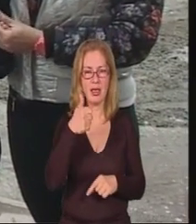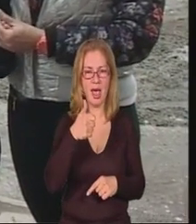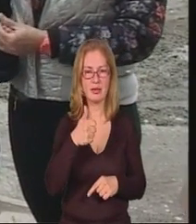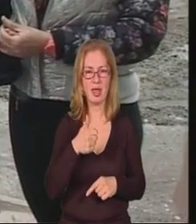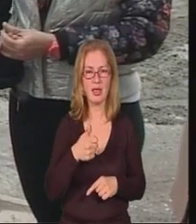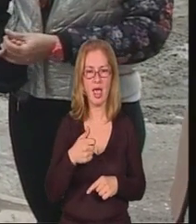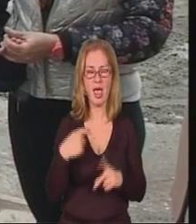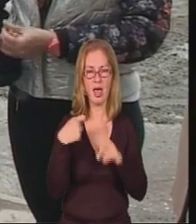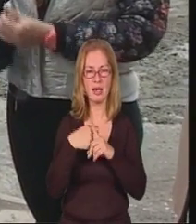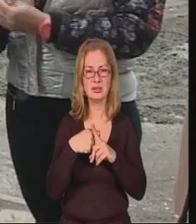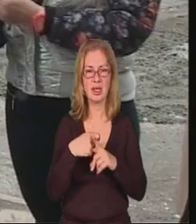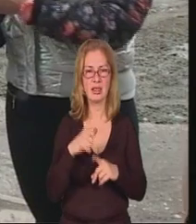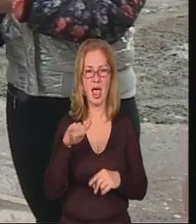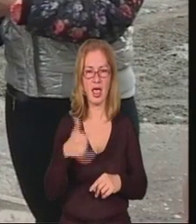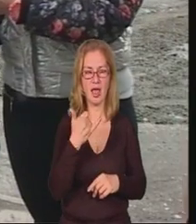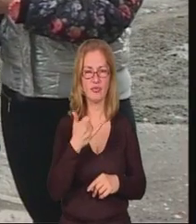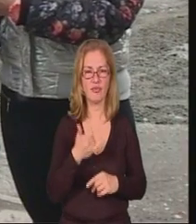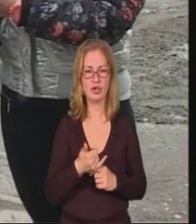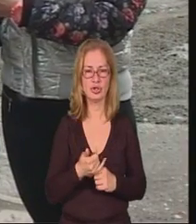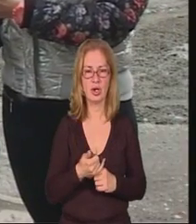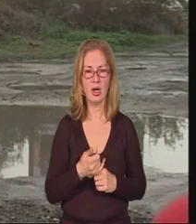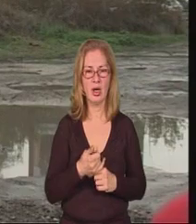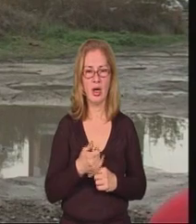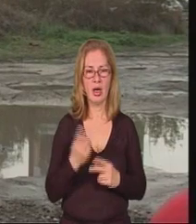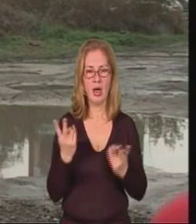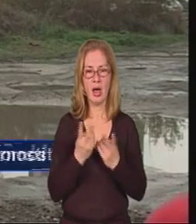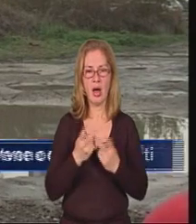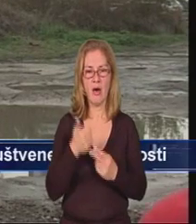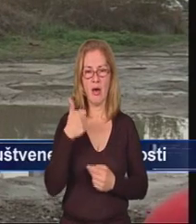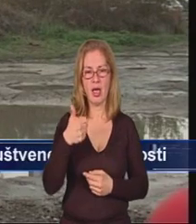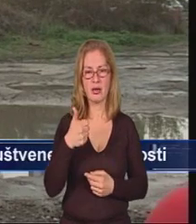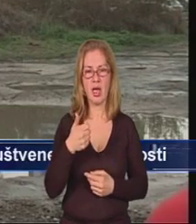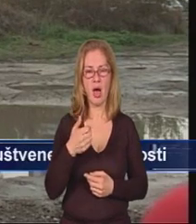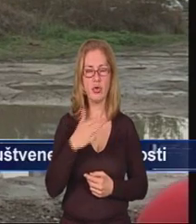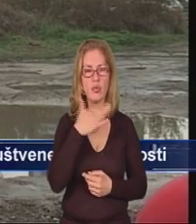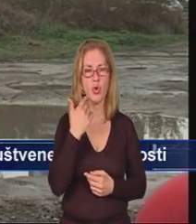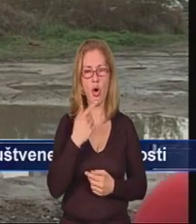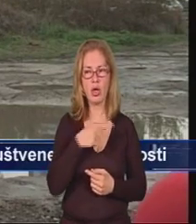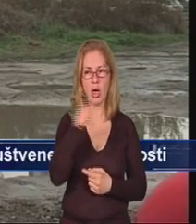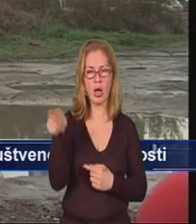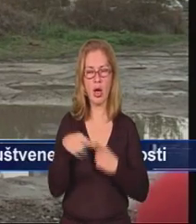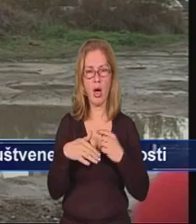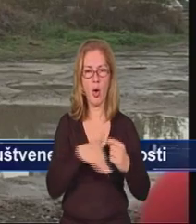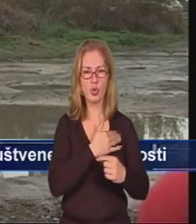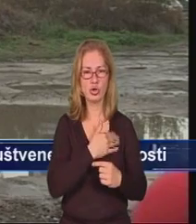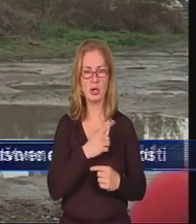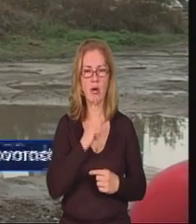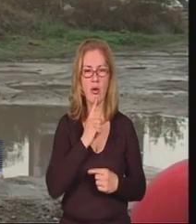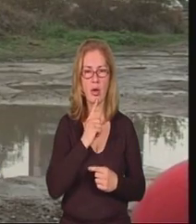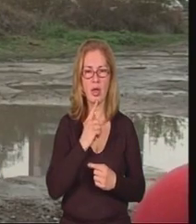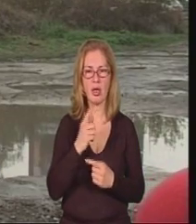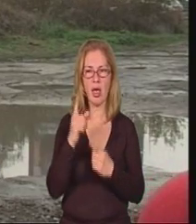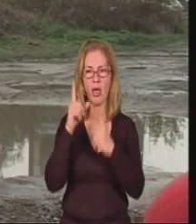njih je i učenica Kristina Jeftović. Kristina Jeftović je kao jednu od mnogobrojnih učenika koje su se ove